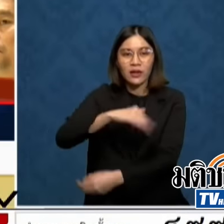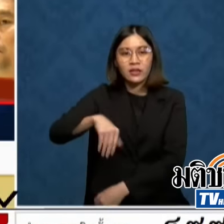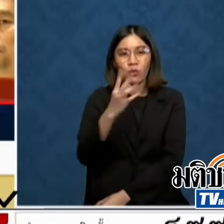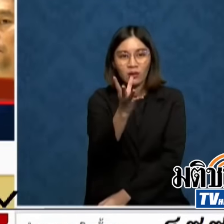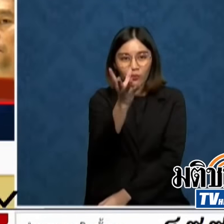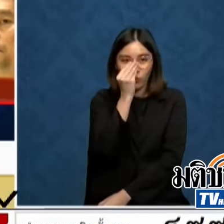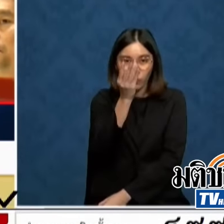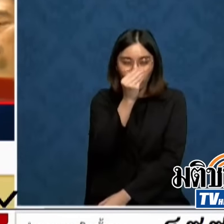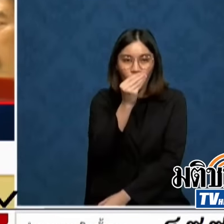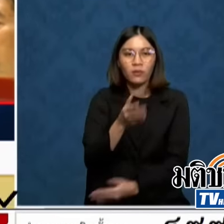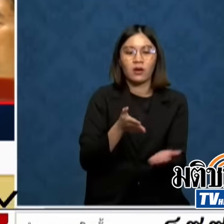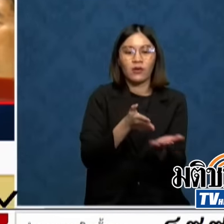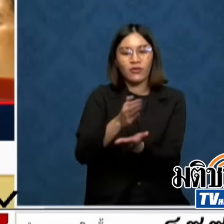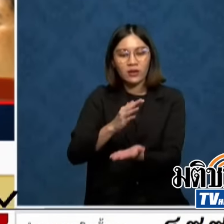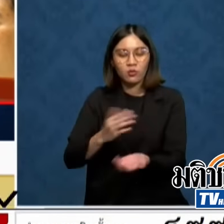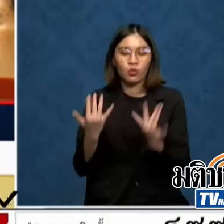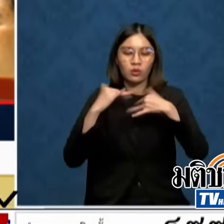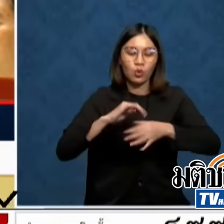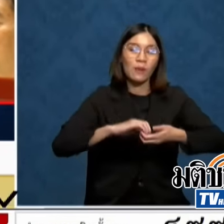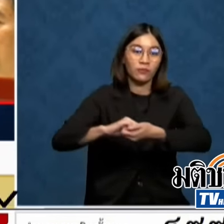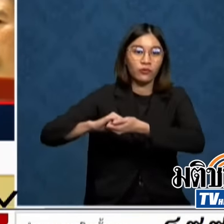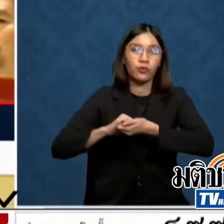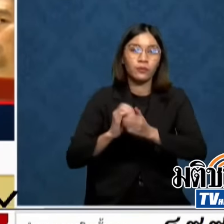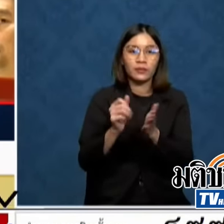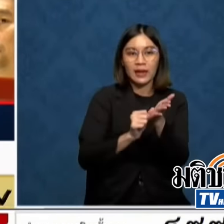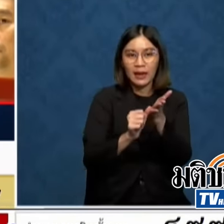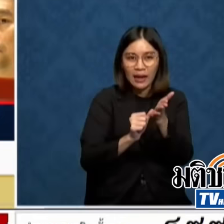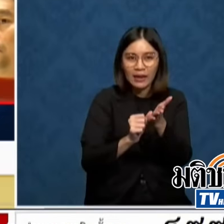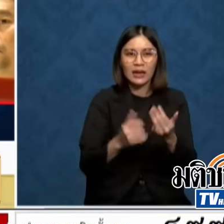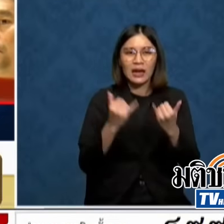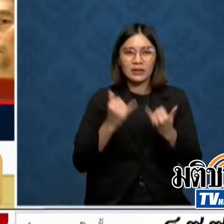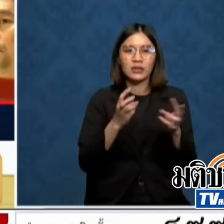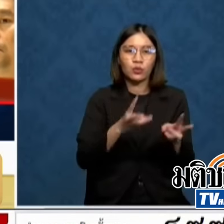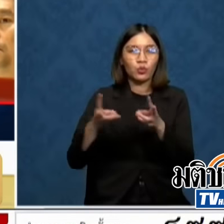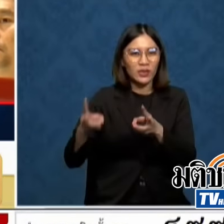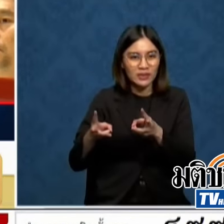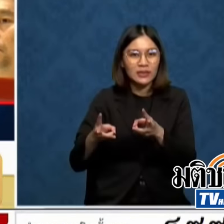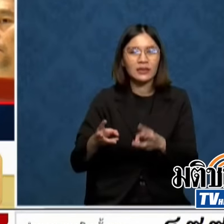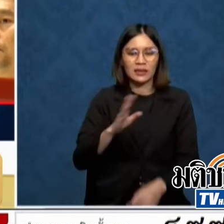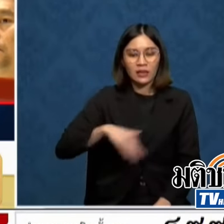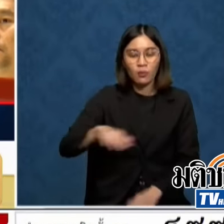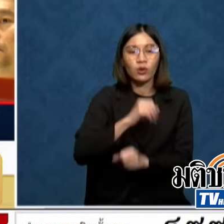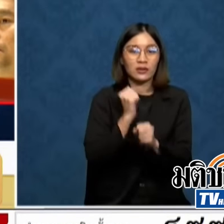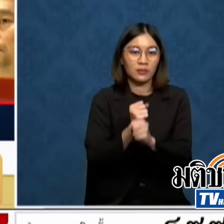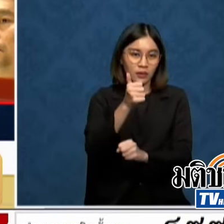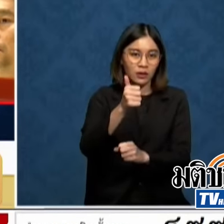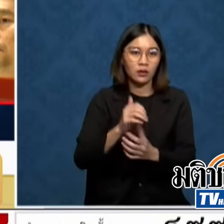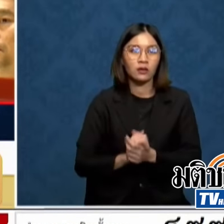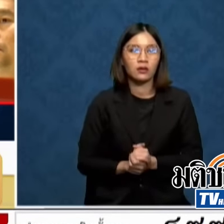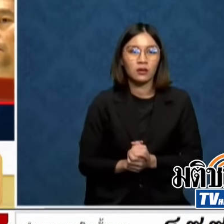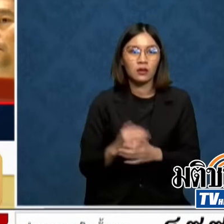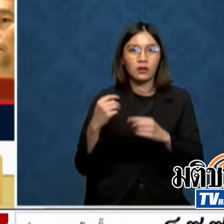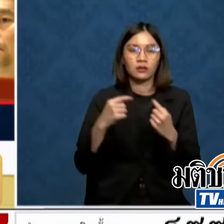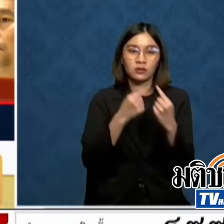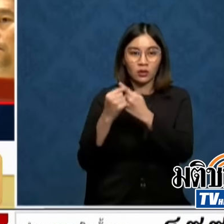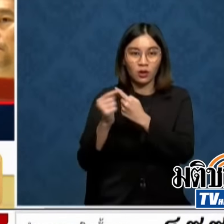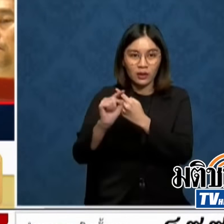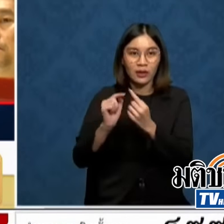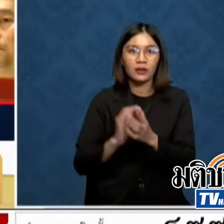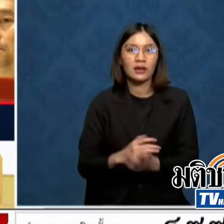นให้ทุกฝ่ายได้ร่วมกันแก้ไขนี่คือหนทางเท่าที่เราทำได้มาเรื่องต่อ